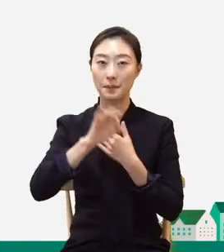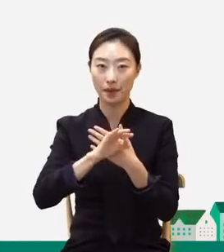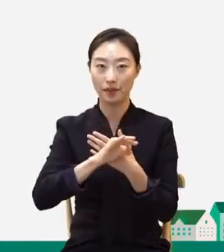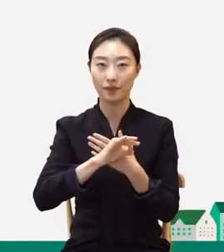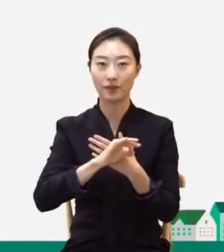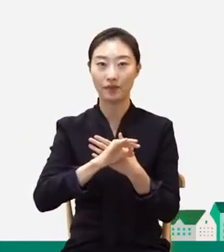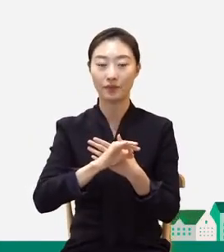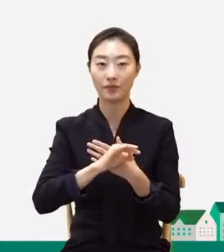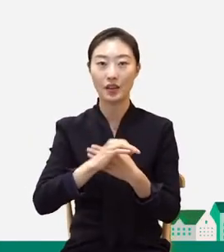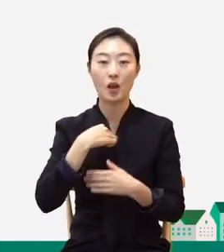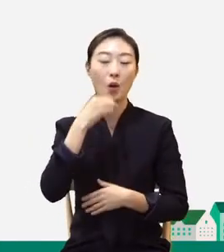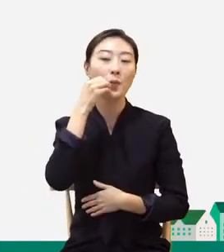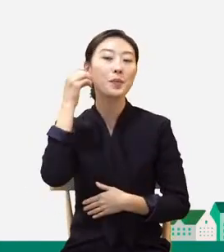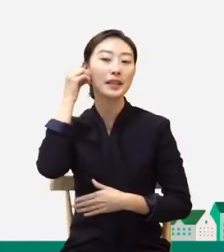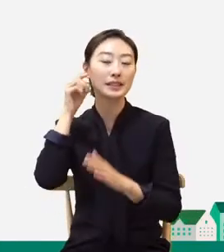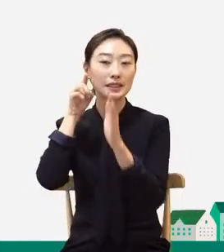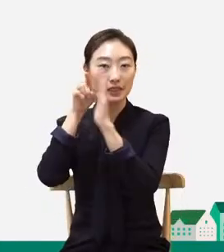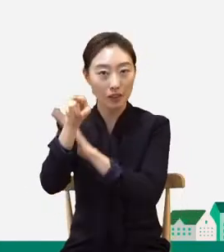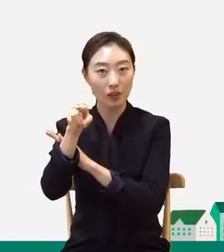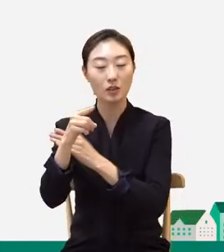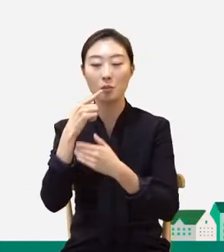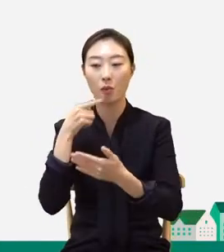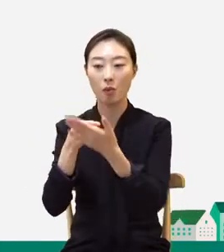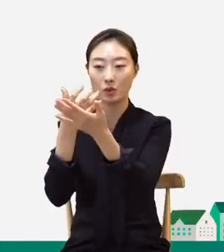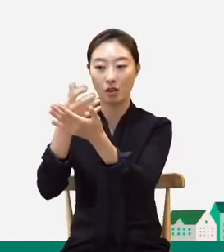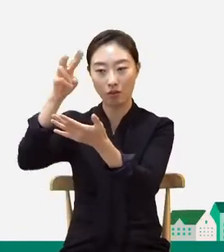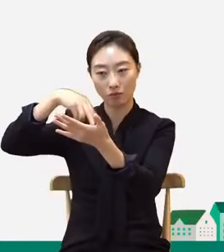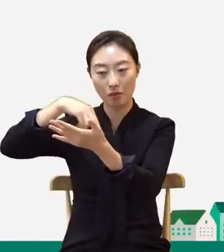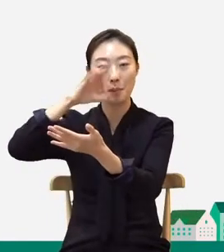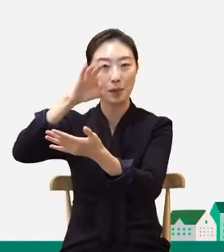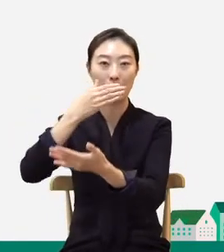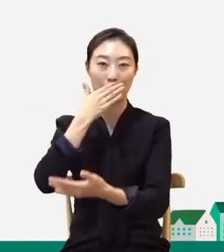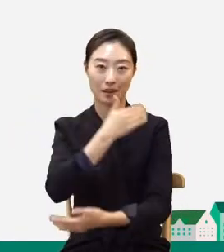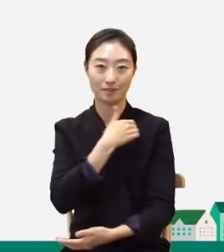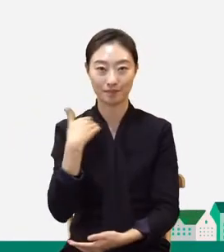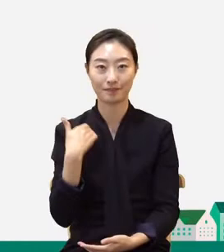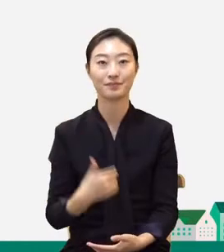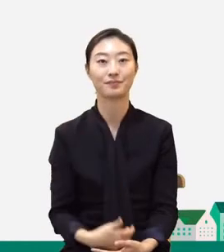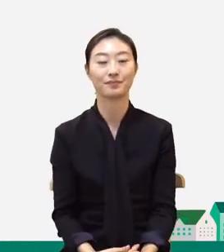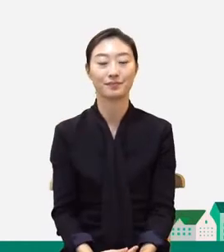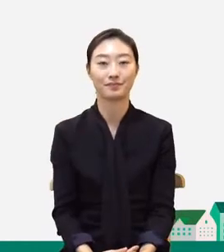저희 블루터치 홈페이지에서 확인을 하실 수가 있습니다.